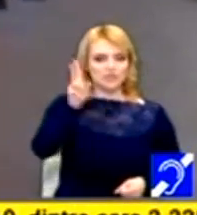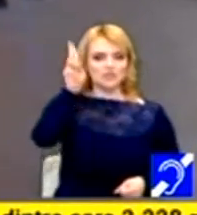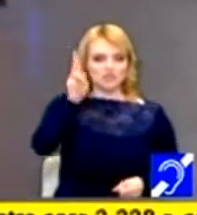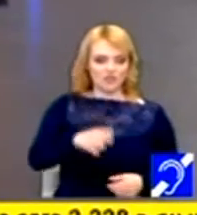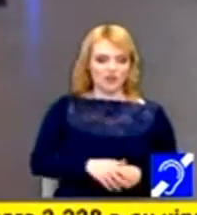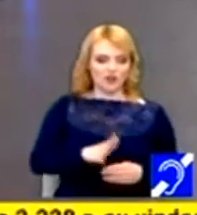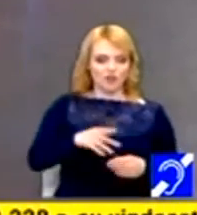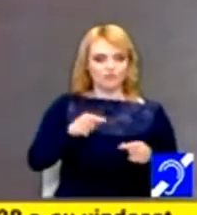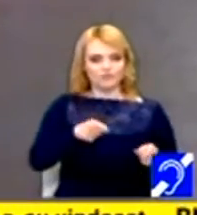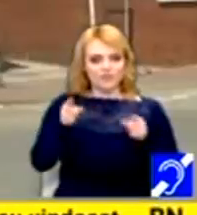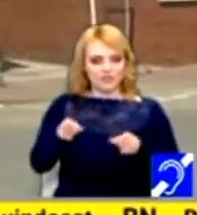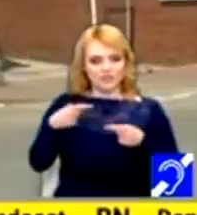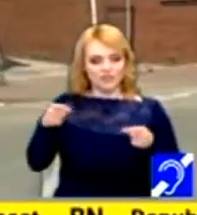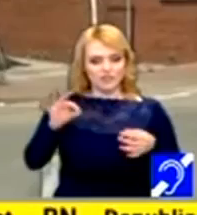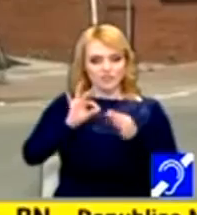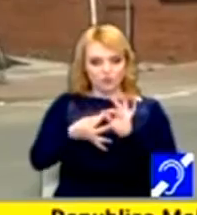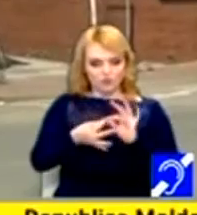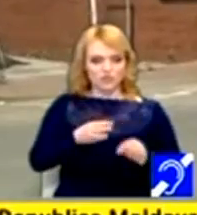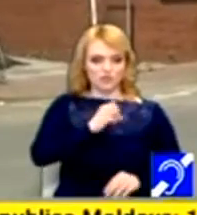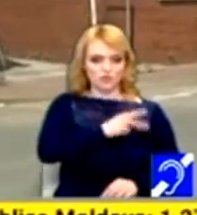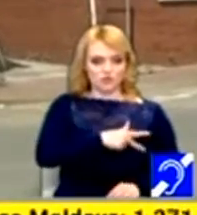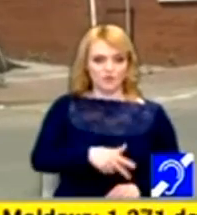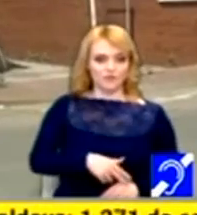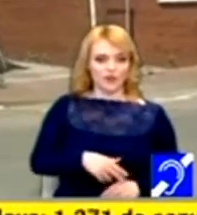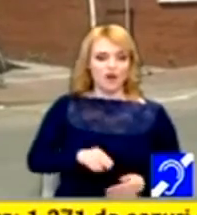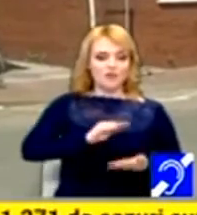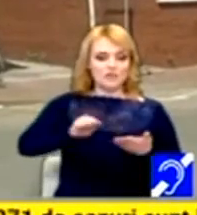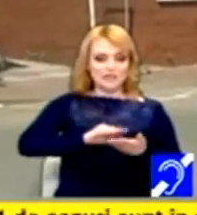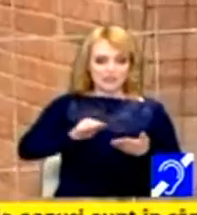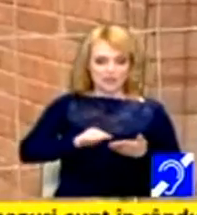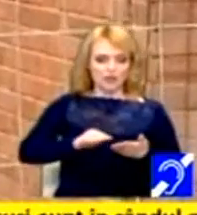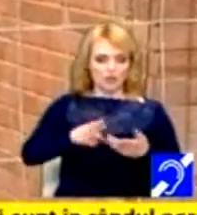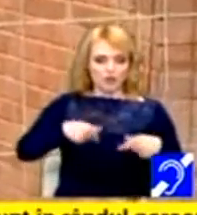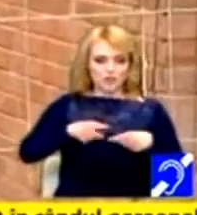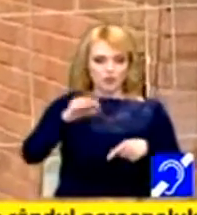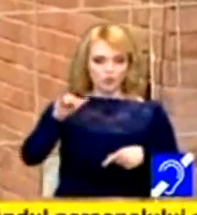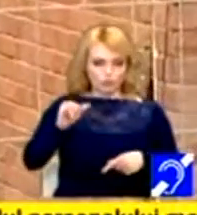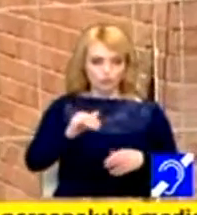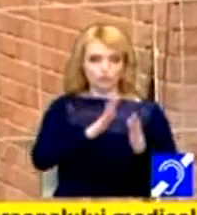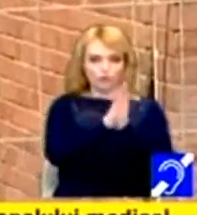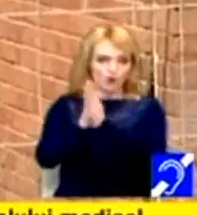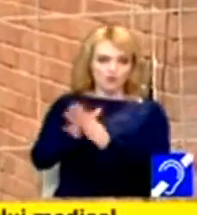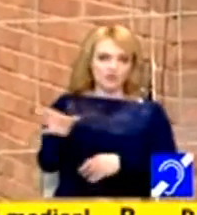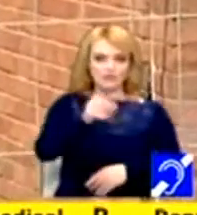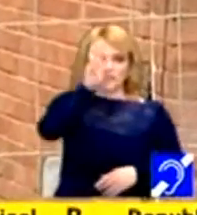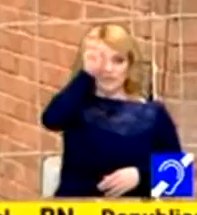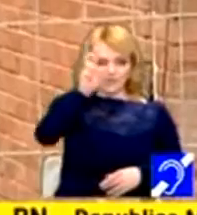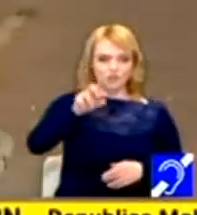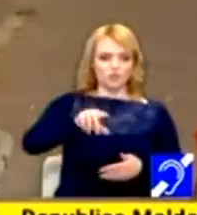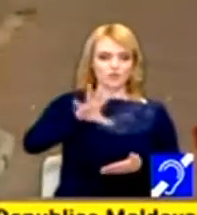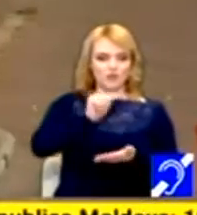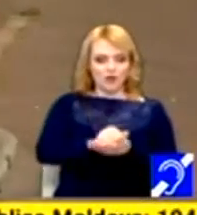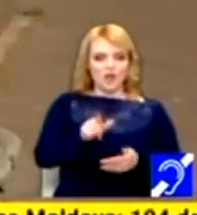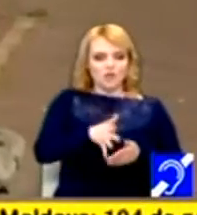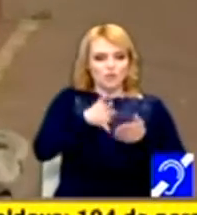care trec prin diferite conflicte sociale. Secretarul ONU a îndemnat țările lumii să-și sporească finanțarea pentru serviciile de